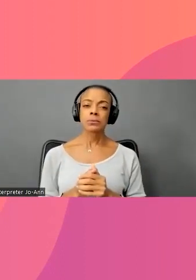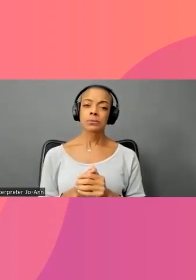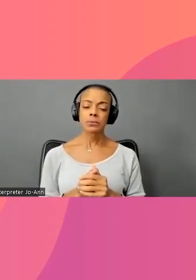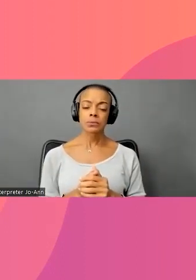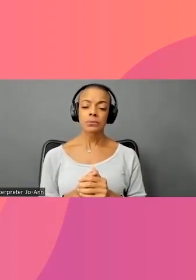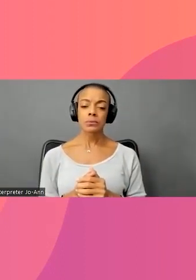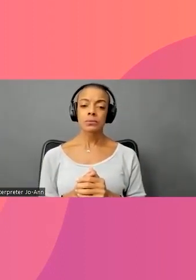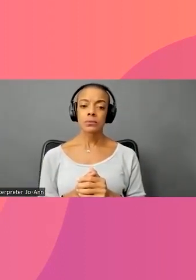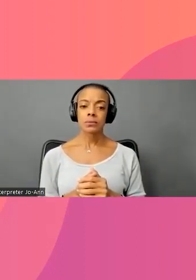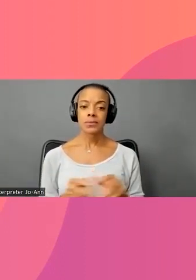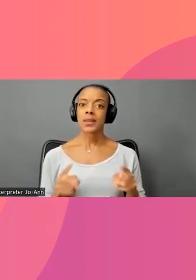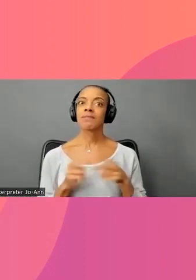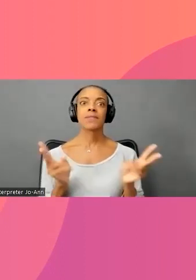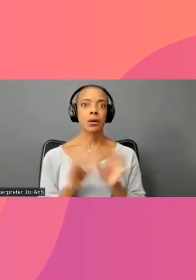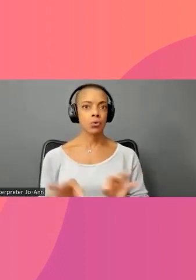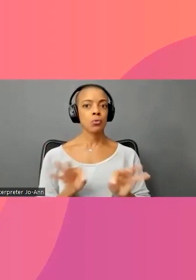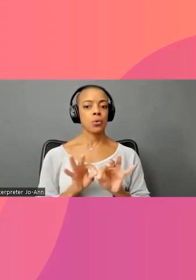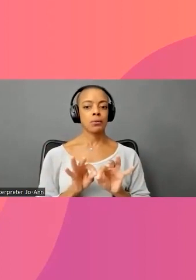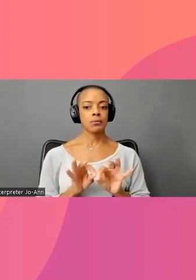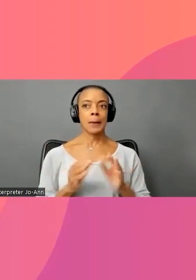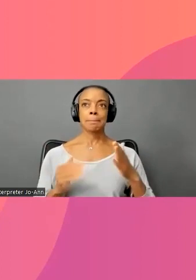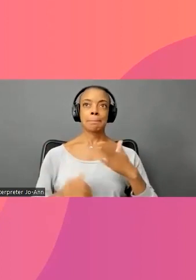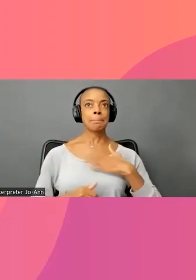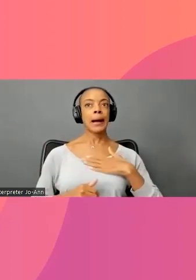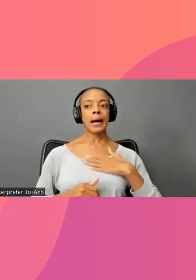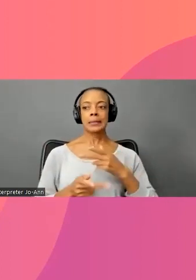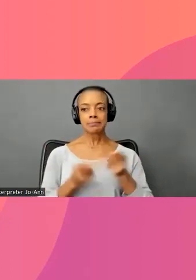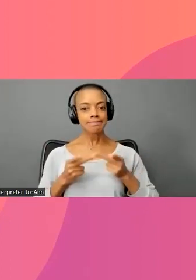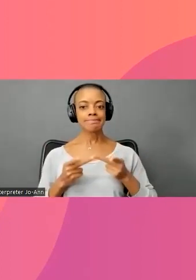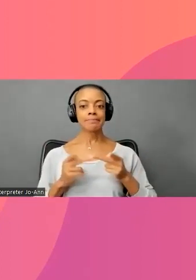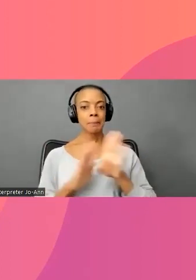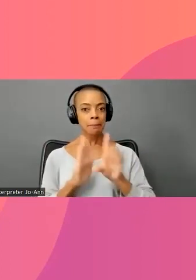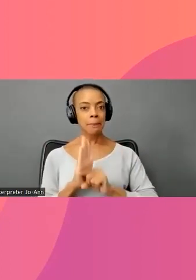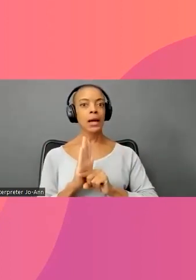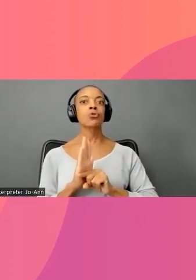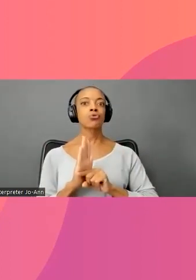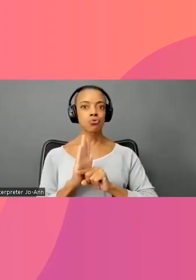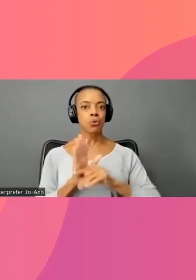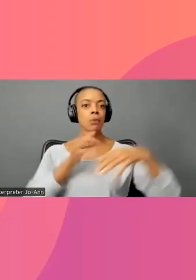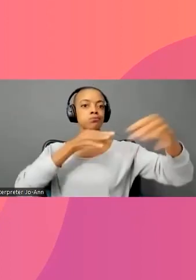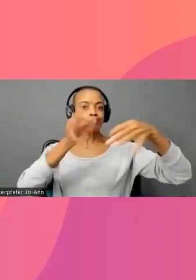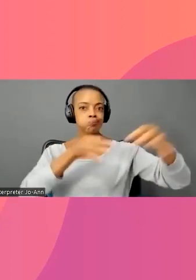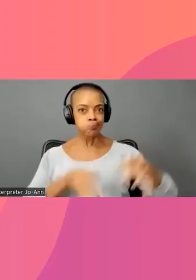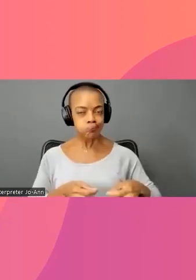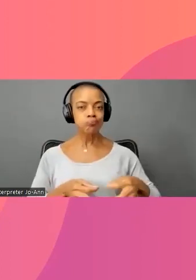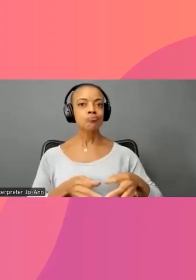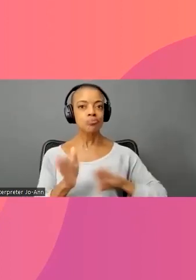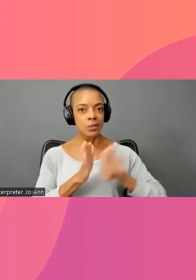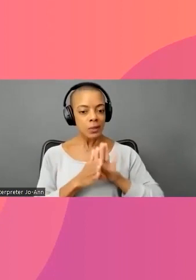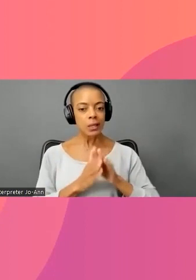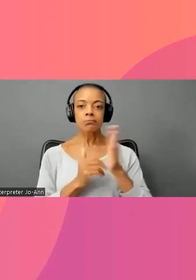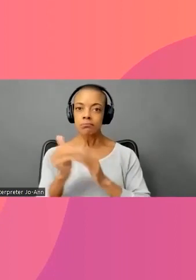donc, il était vital que j'utilise ma personnalité,